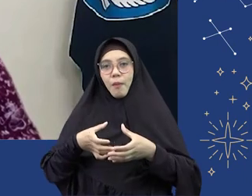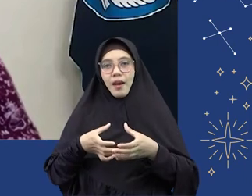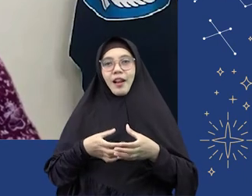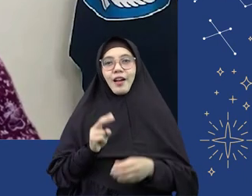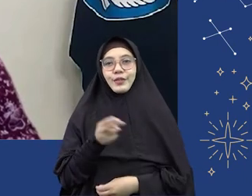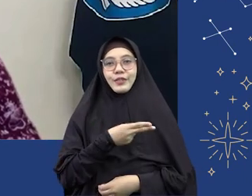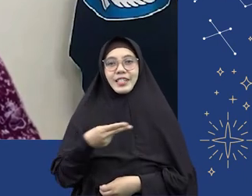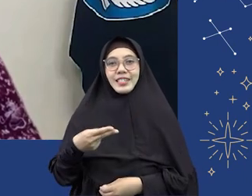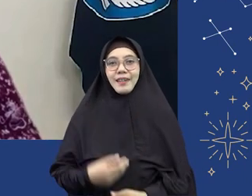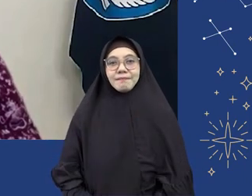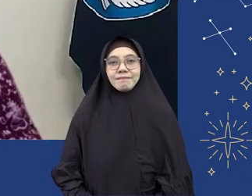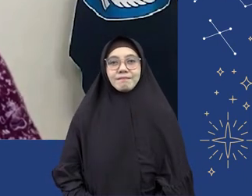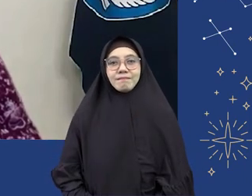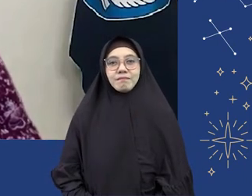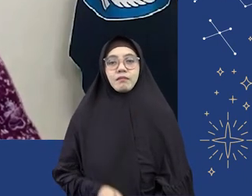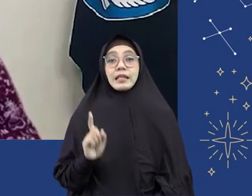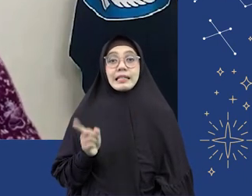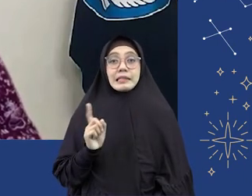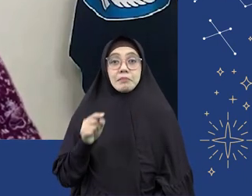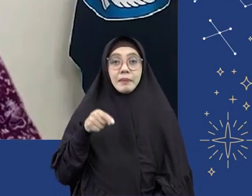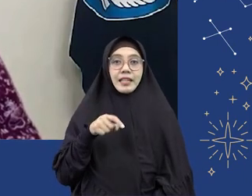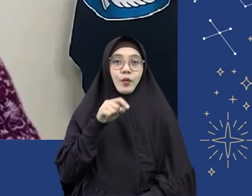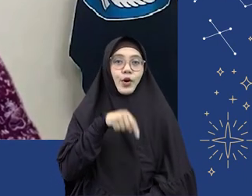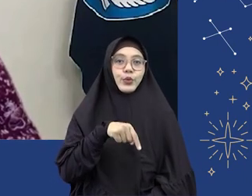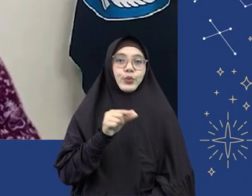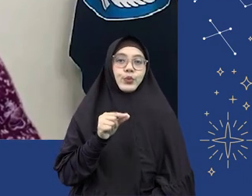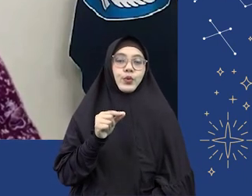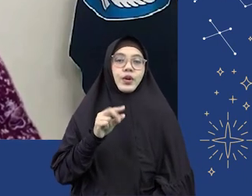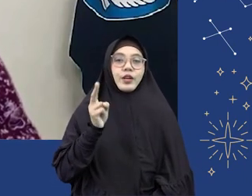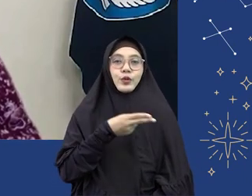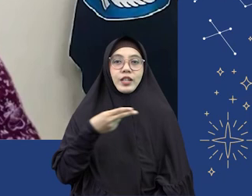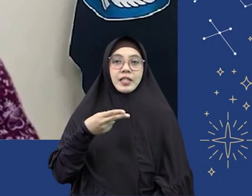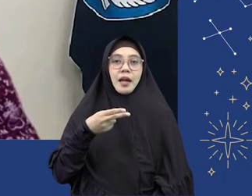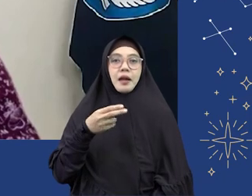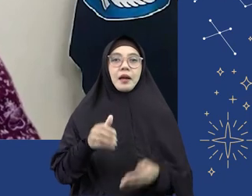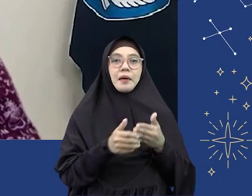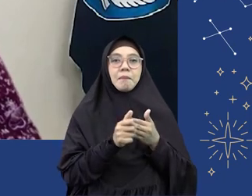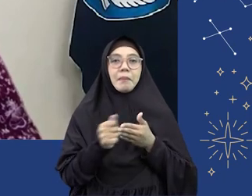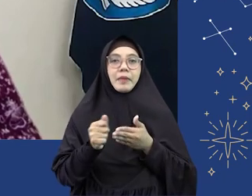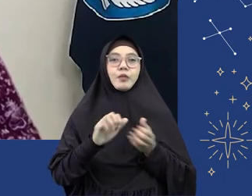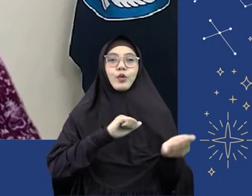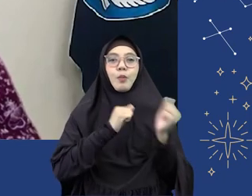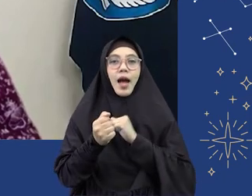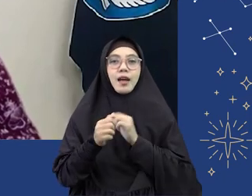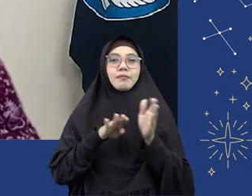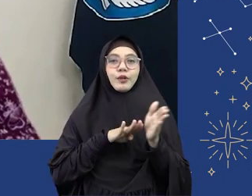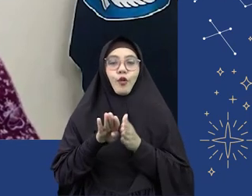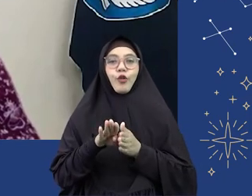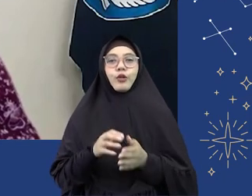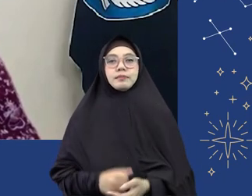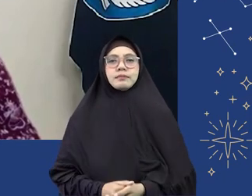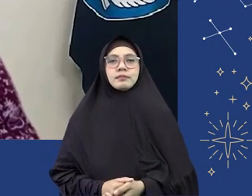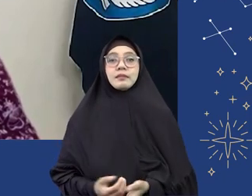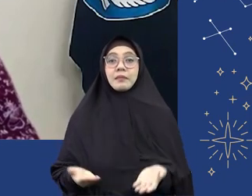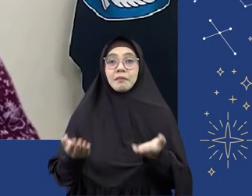negeri maupun di skala Global sebab inilah saatnya bagi Indonesia pemimpin perubahan dan mendorong kemajuan Mari Jadikan hari ulang